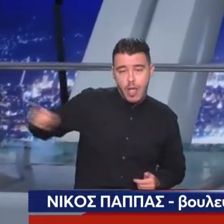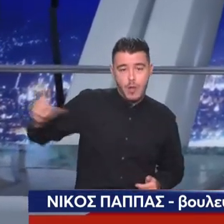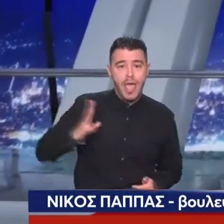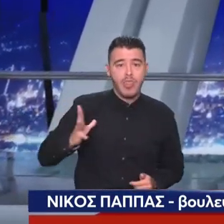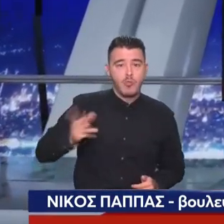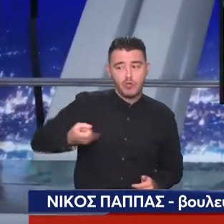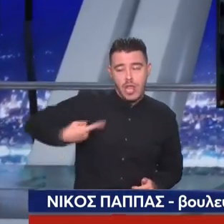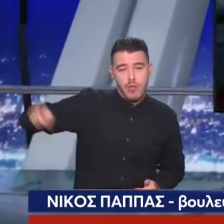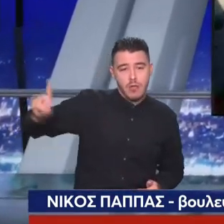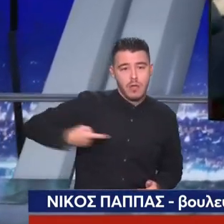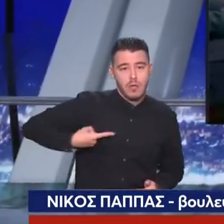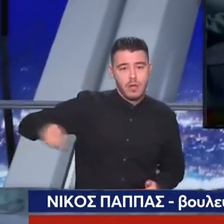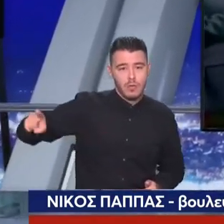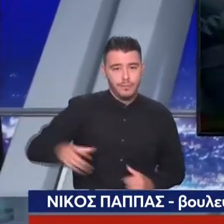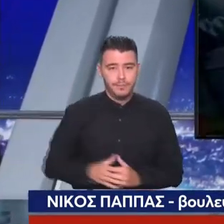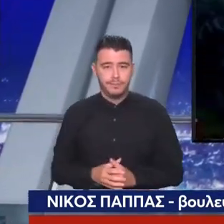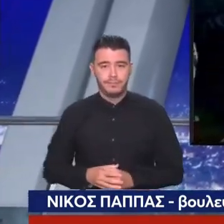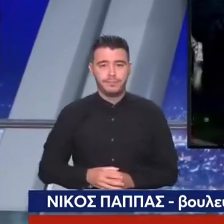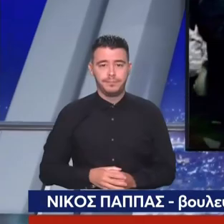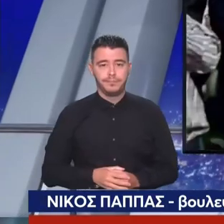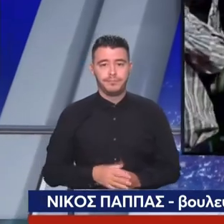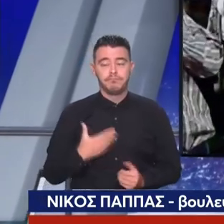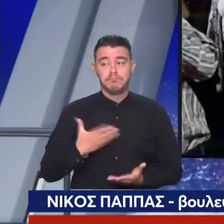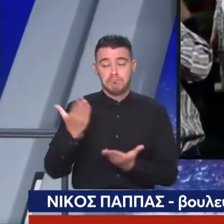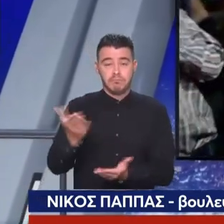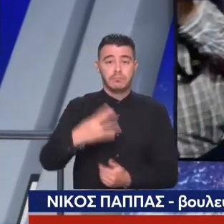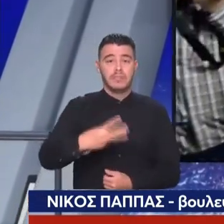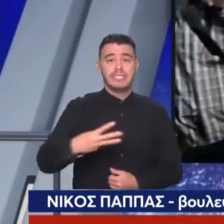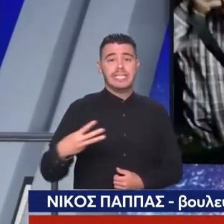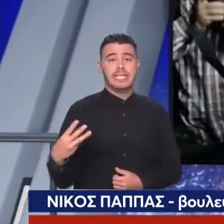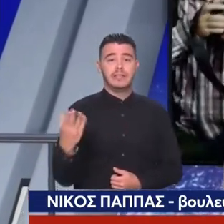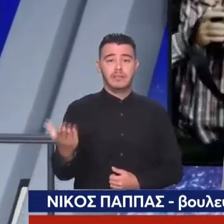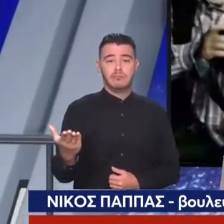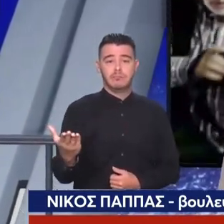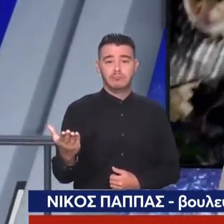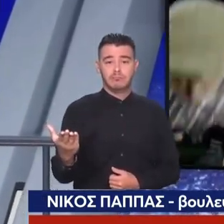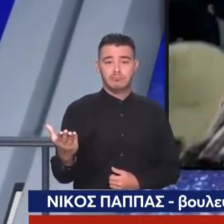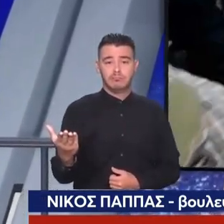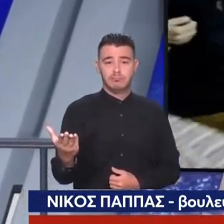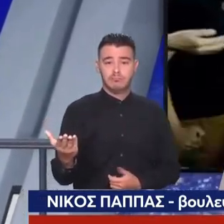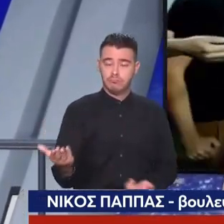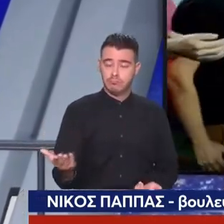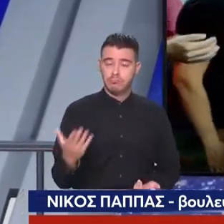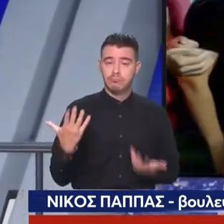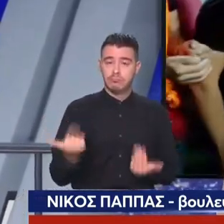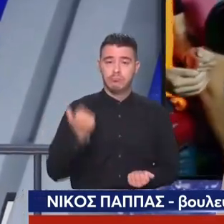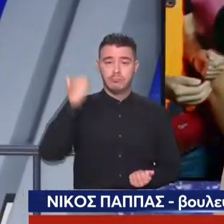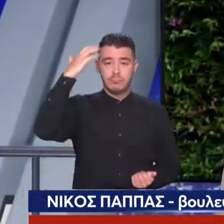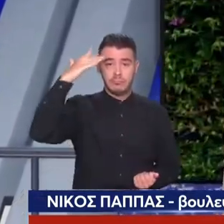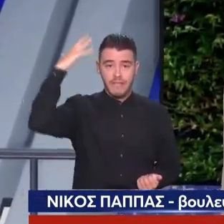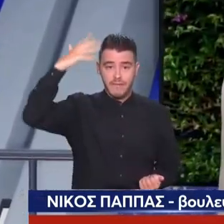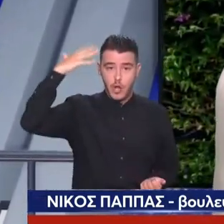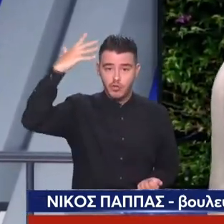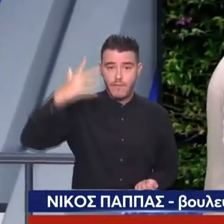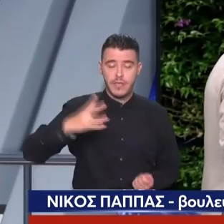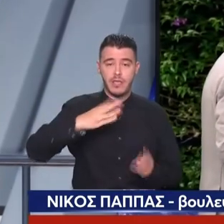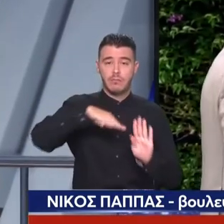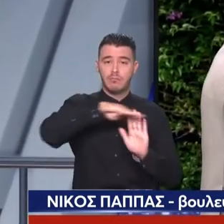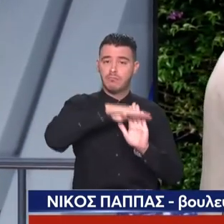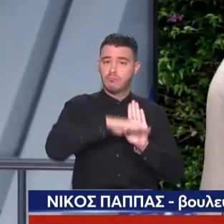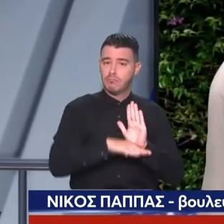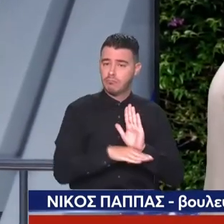επιλογή. Ξέρετε γιατί το λέω. Είναι ο ΣΥΡΙΖΑ. Είστε ο ΣΥΡΙΖΑ. Έτσι. Όλοι είναι ένα κόμμα αρχών, θέσεων, ιδεολογίας. Μπορεί να